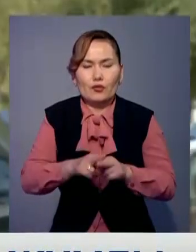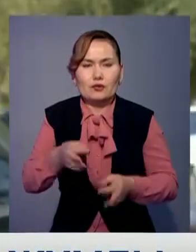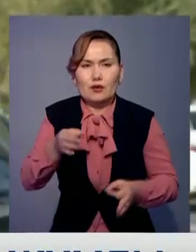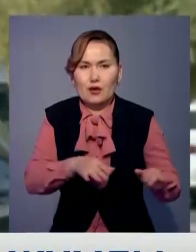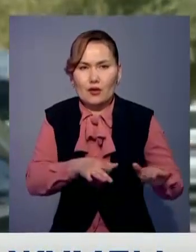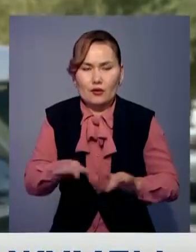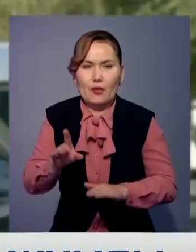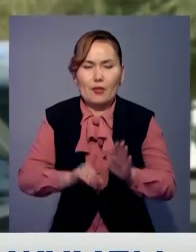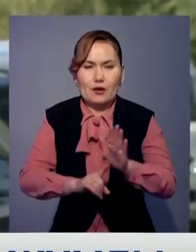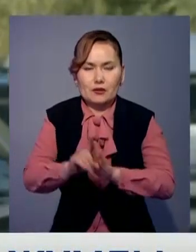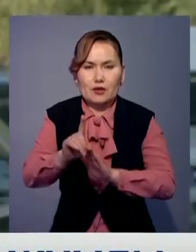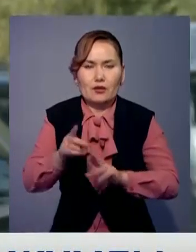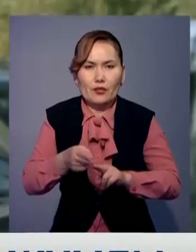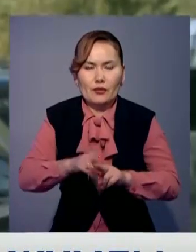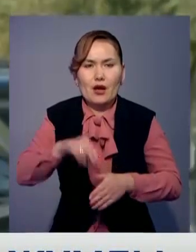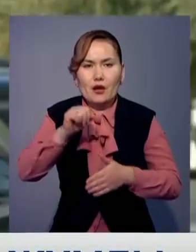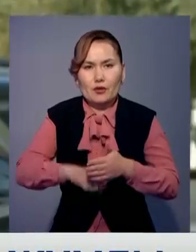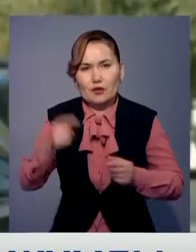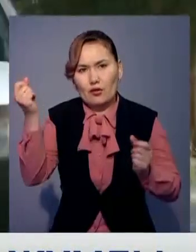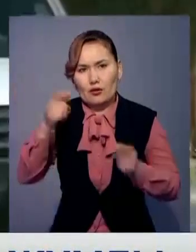тексеру жүргізілуде. Оқиғаның мән-жайлары анықталады.